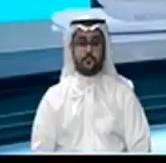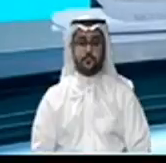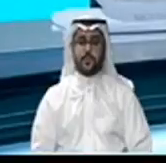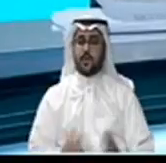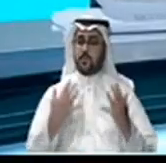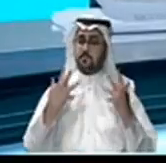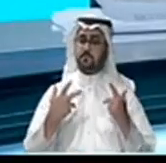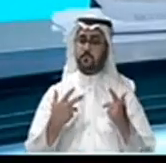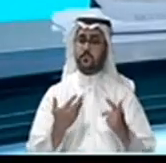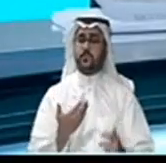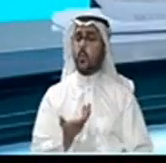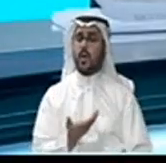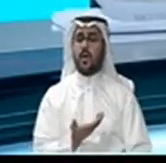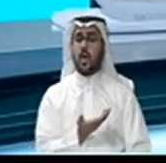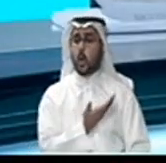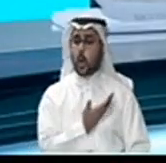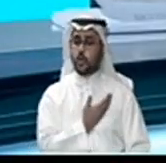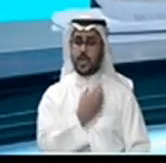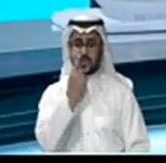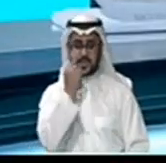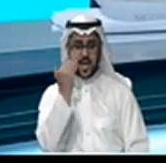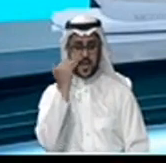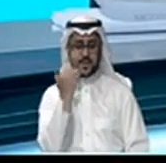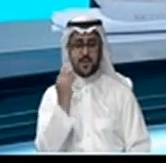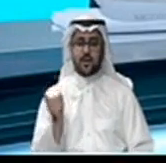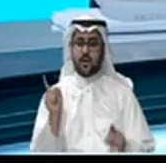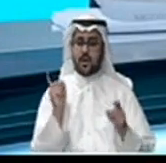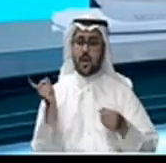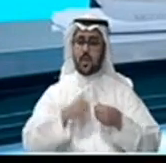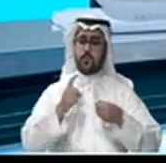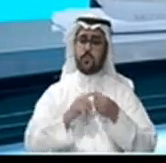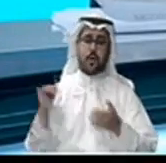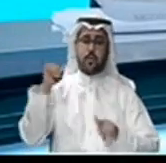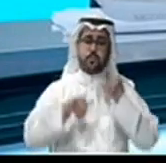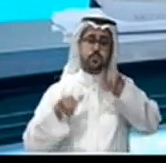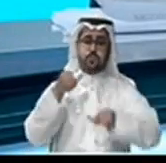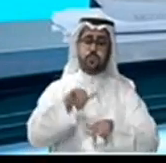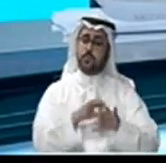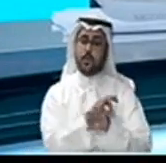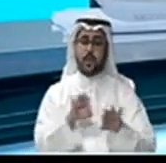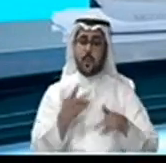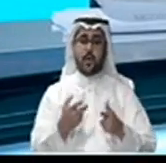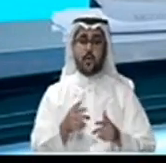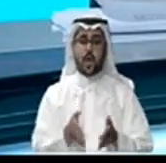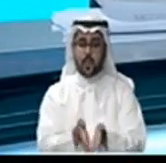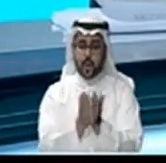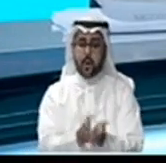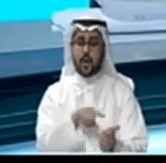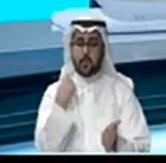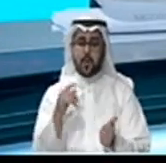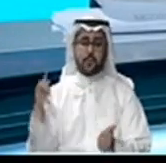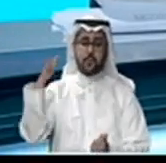بلغ أعداد الحجاج القادمين لأداء مناسك الحج من الخارج عبر المنافذ الجوية والبحرية